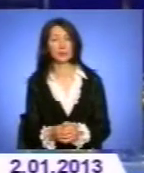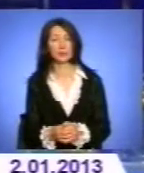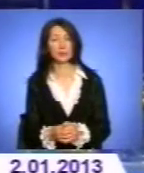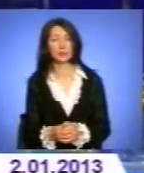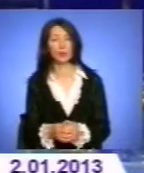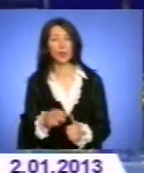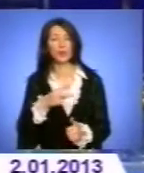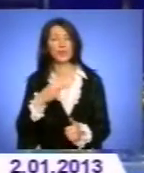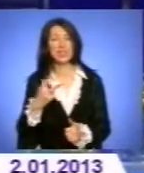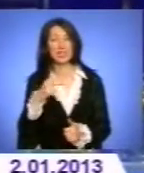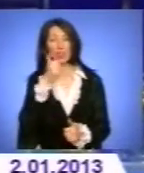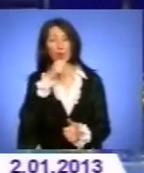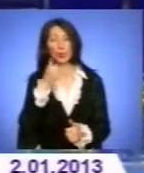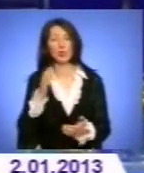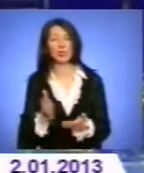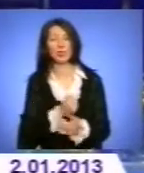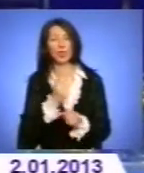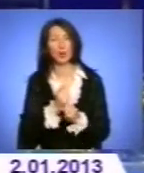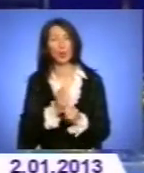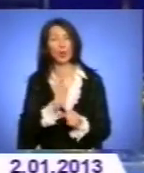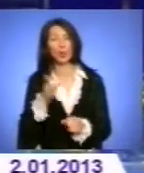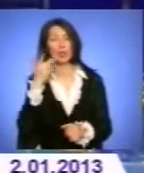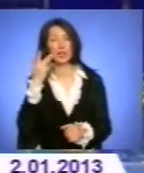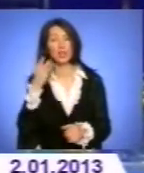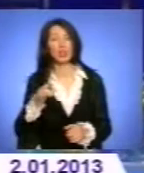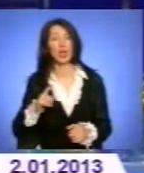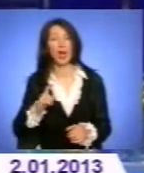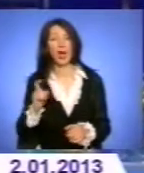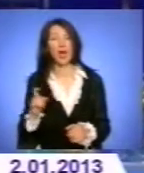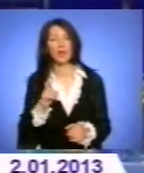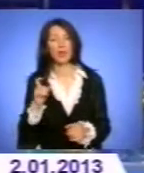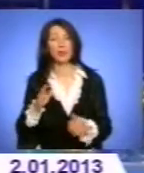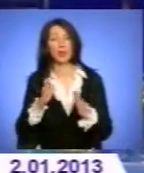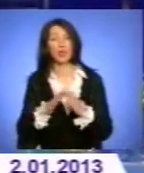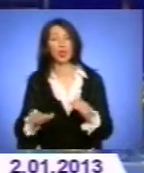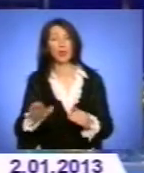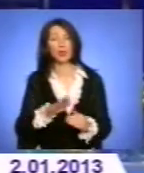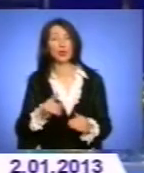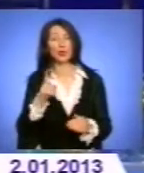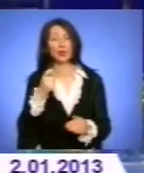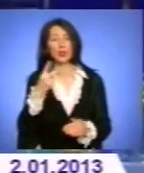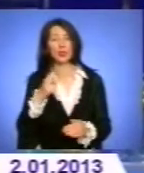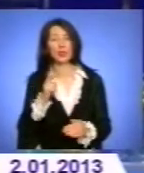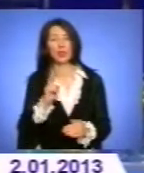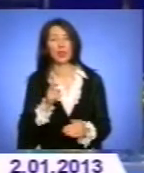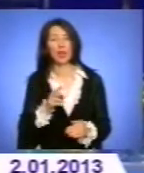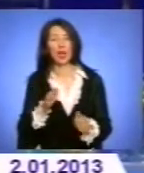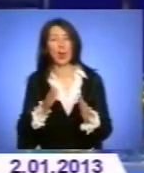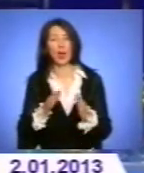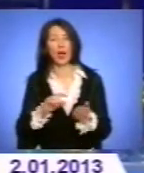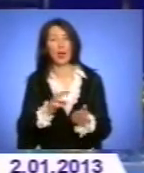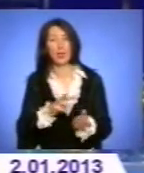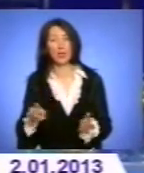У 2013 році знайти роботу стане легше. Власники будинків площею понад 120 квадратних метрів платитимуть податок